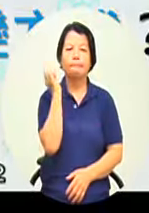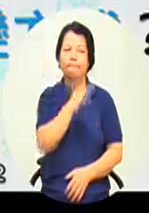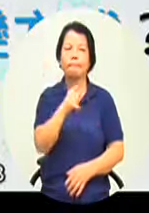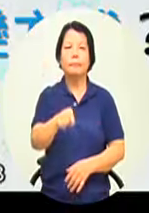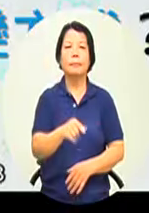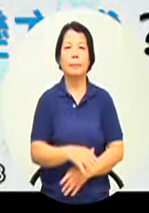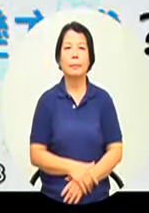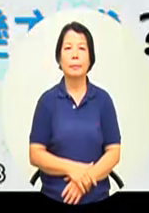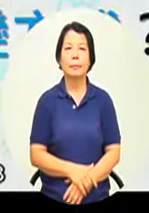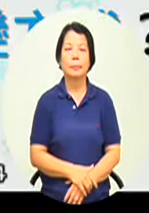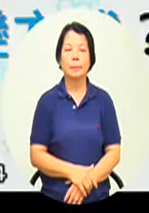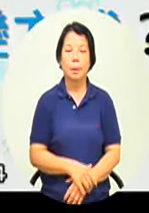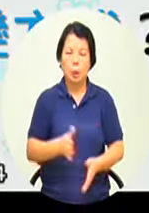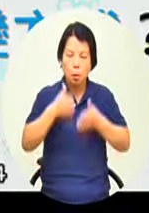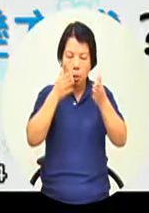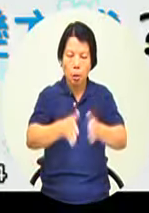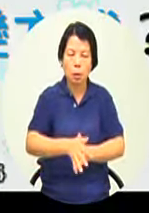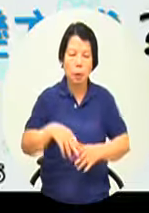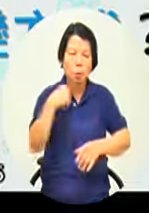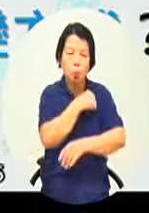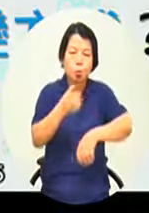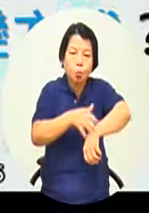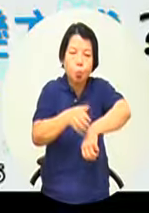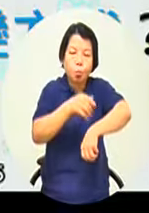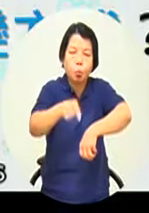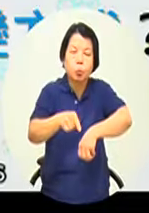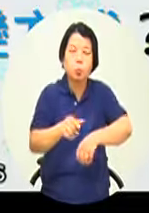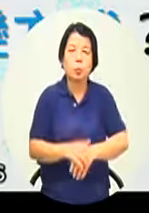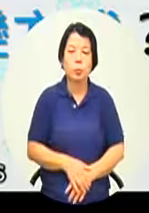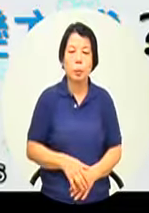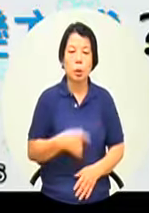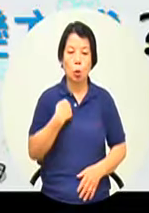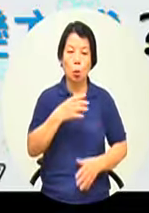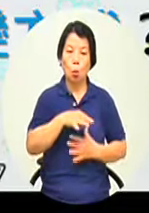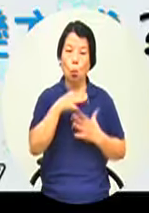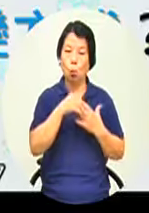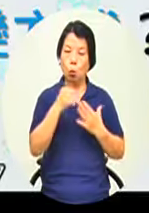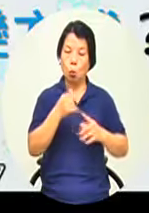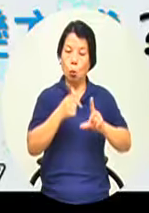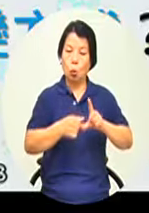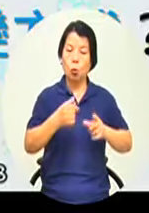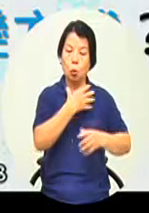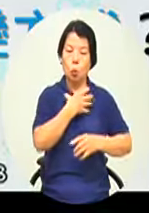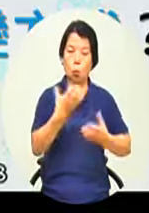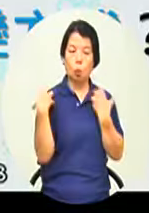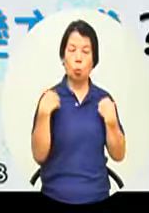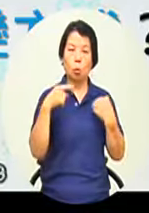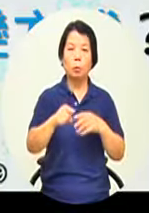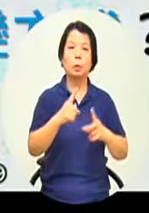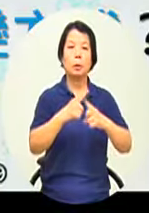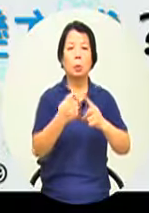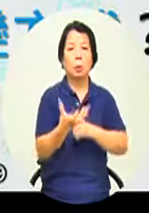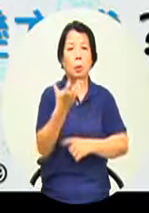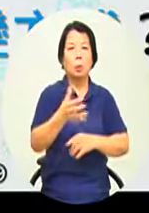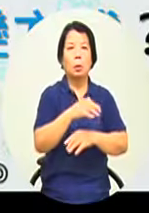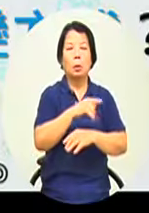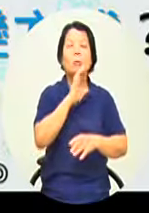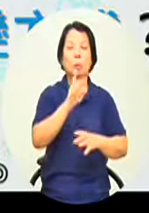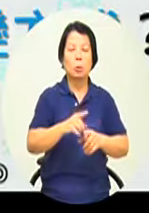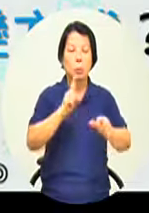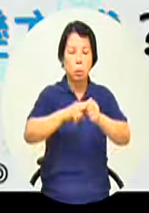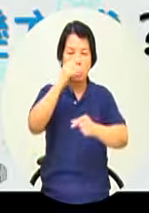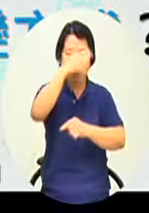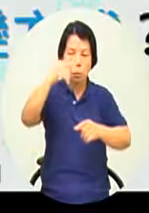讲，针对台湾猕猴的部分，因为这也在我的选区，那边运动人口也很多，而且又有中山大学在那